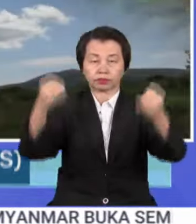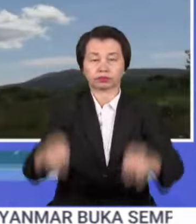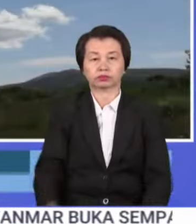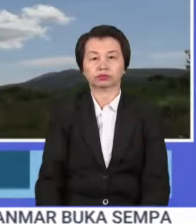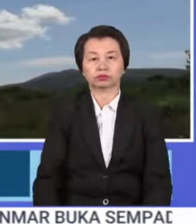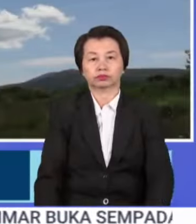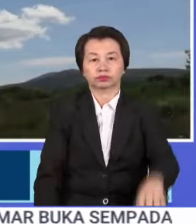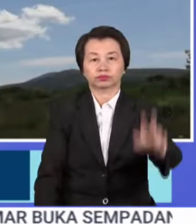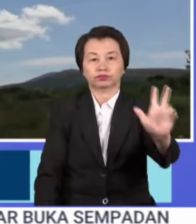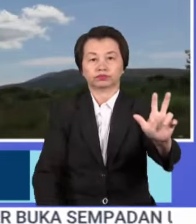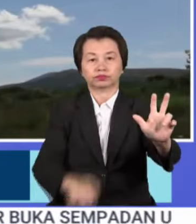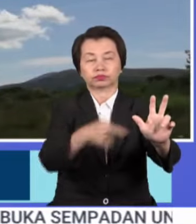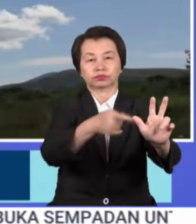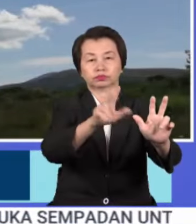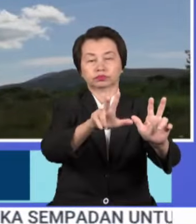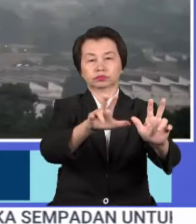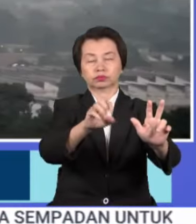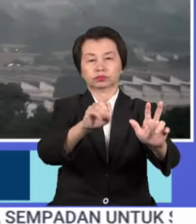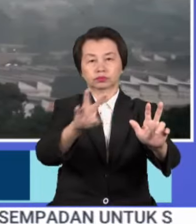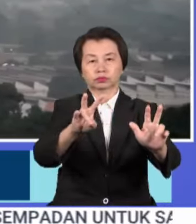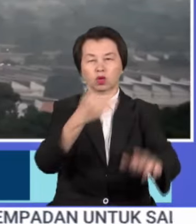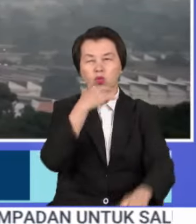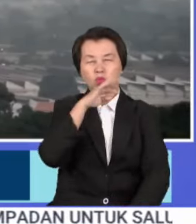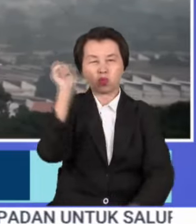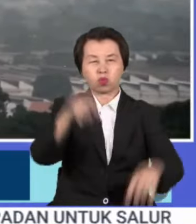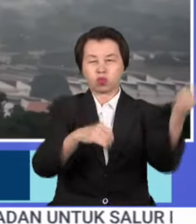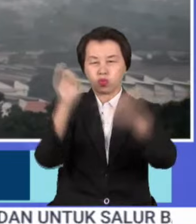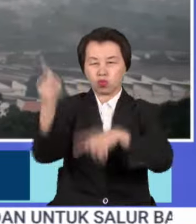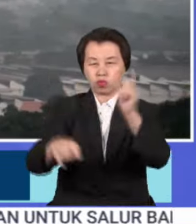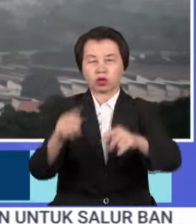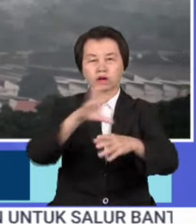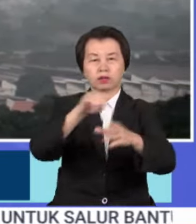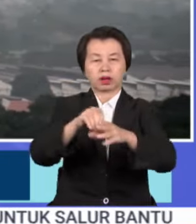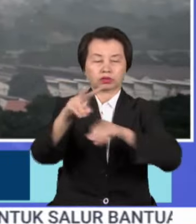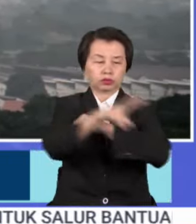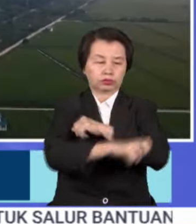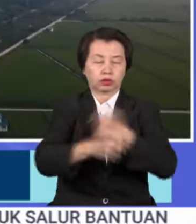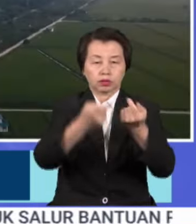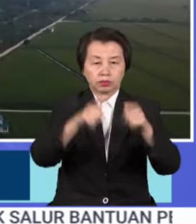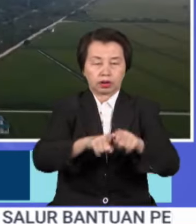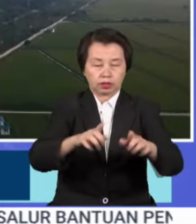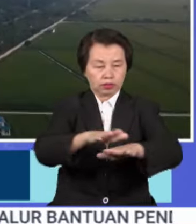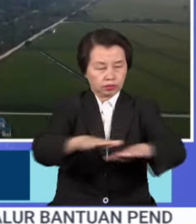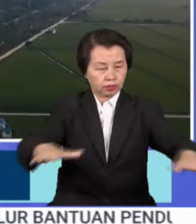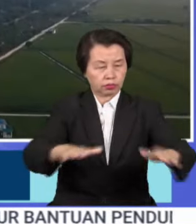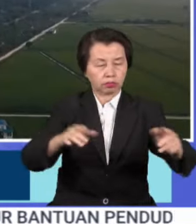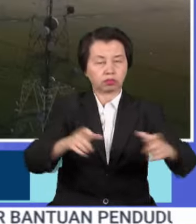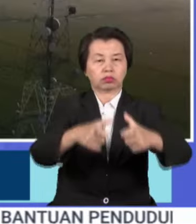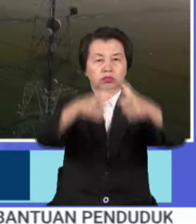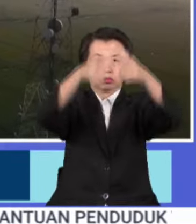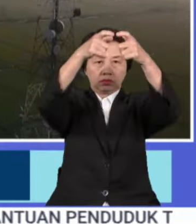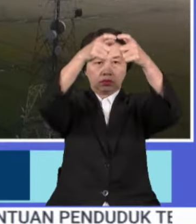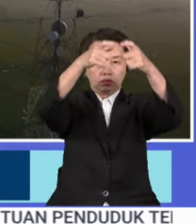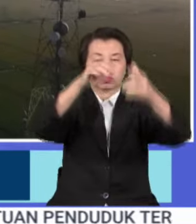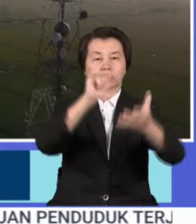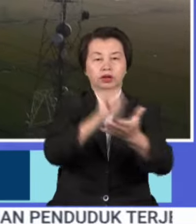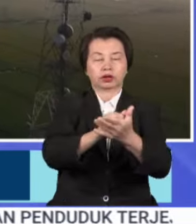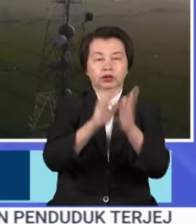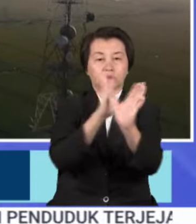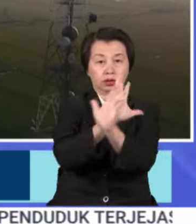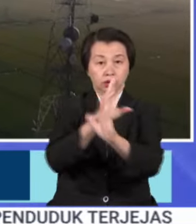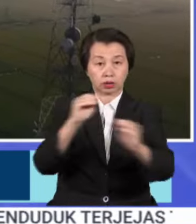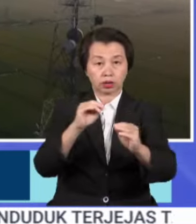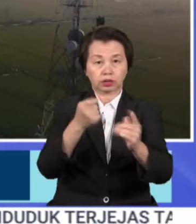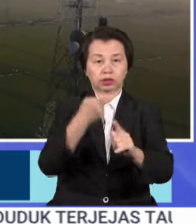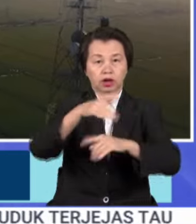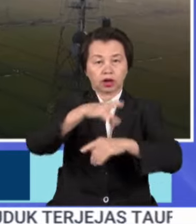Sebanyak 397 insiden vandalisme termasuk kecurian berlaku di tapak-tapak menara telekomunikasi di Sarawak